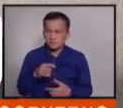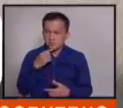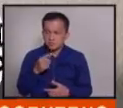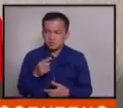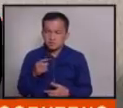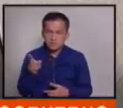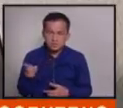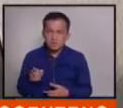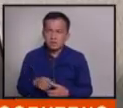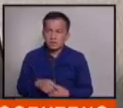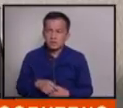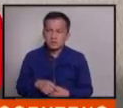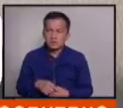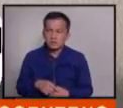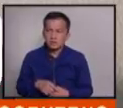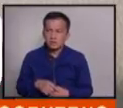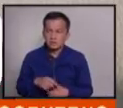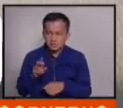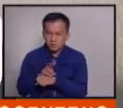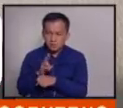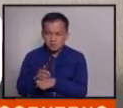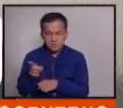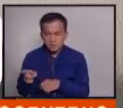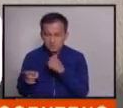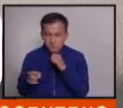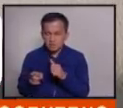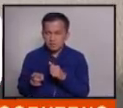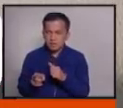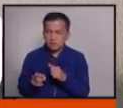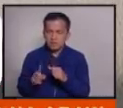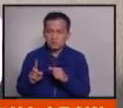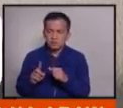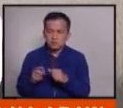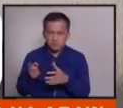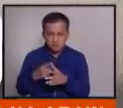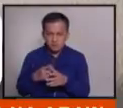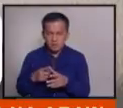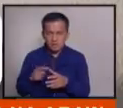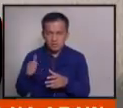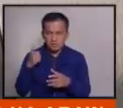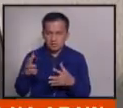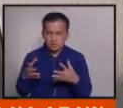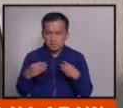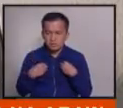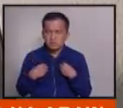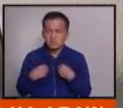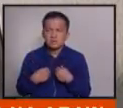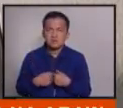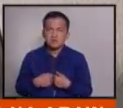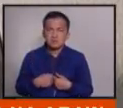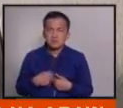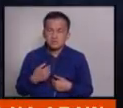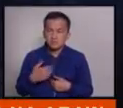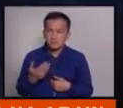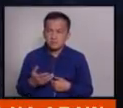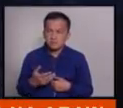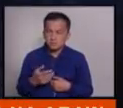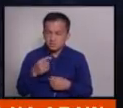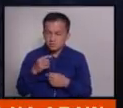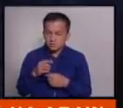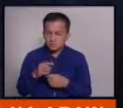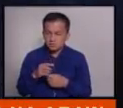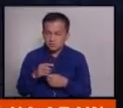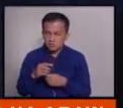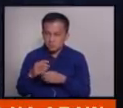gabi, nagamit ka, no? Noona ayaw niyang aminin. Tapos nung binulungan ko siya